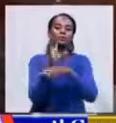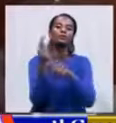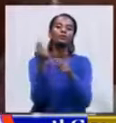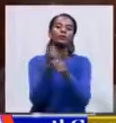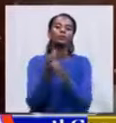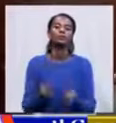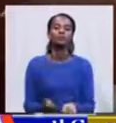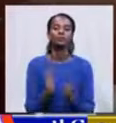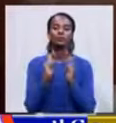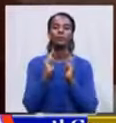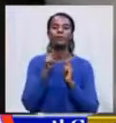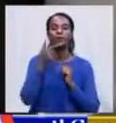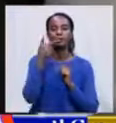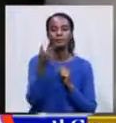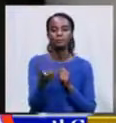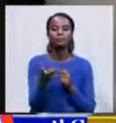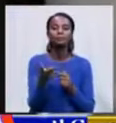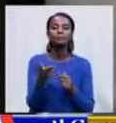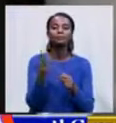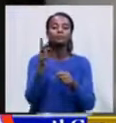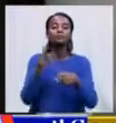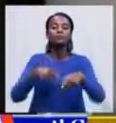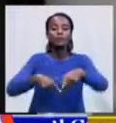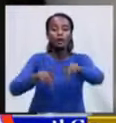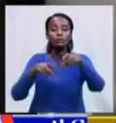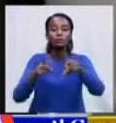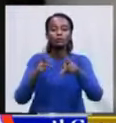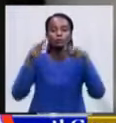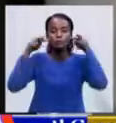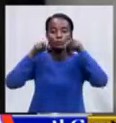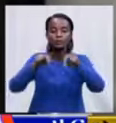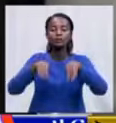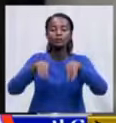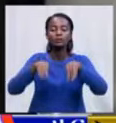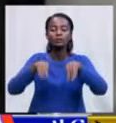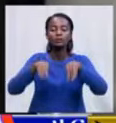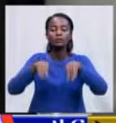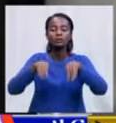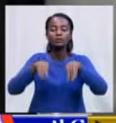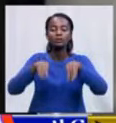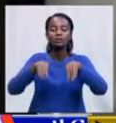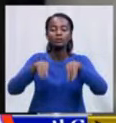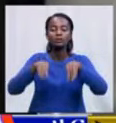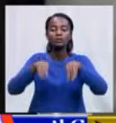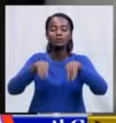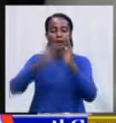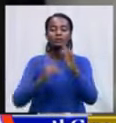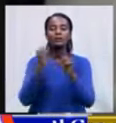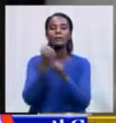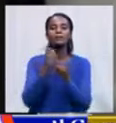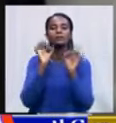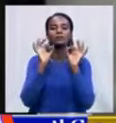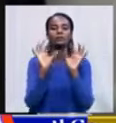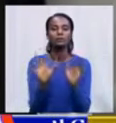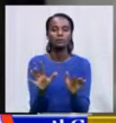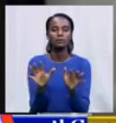መተግበር ይኖርበታል ብለዋል። አርሶ አደሩ ትኩረት ሰጥቶ በፊት ከሚሰራ በላይ እንጂ ባነሰ መስራት የለበትም።